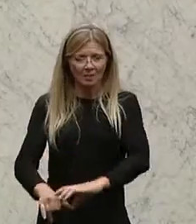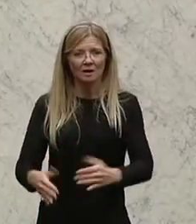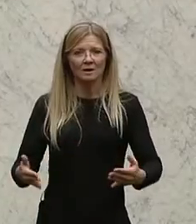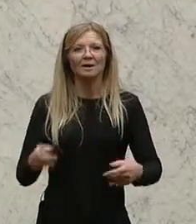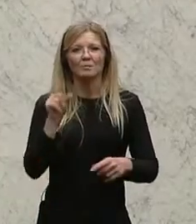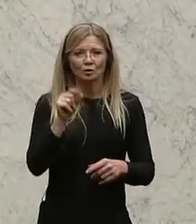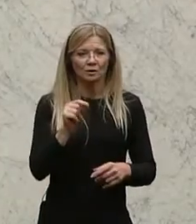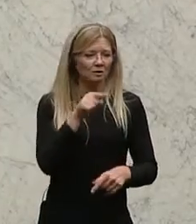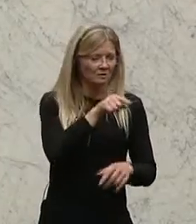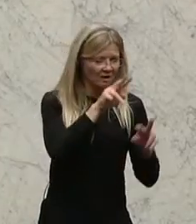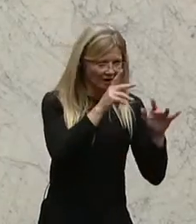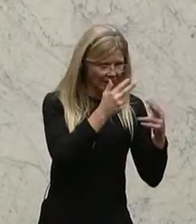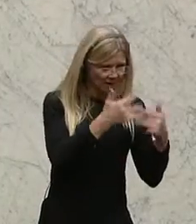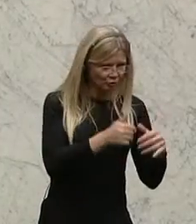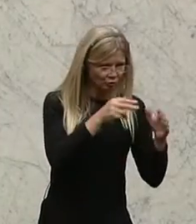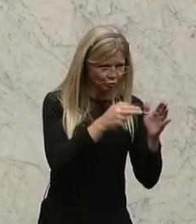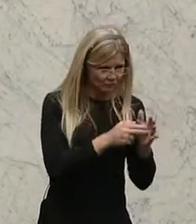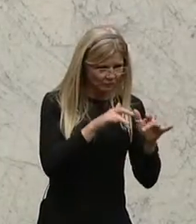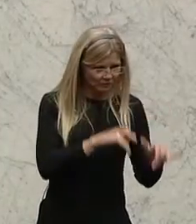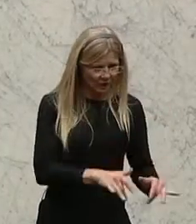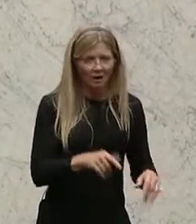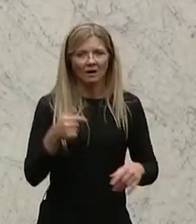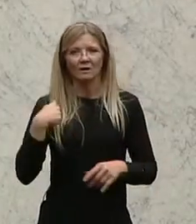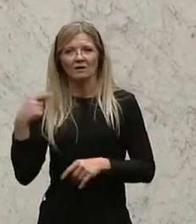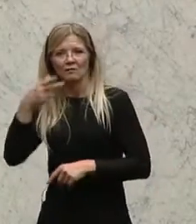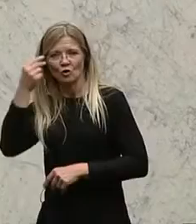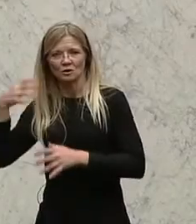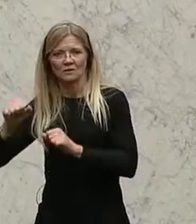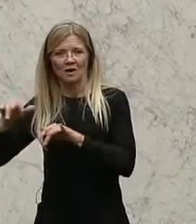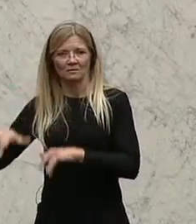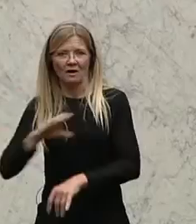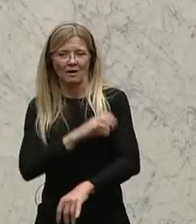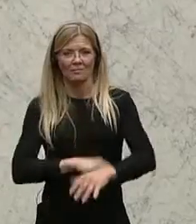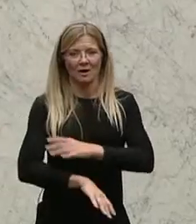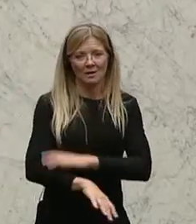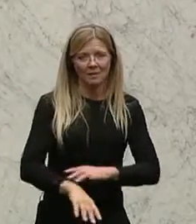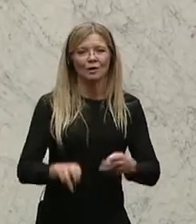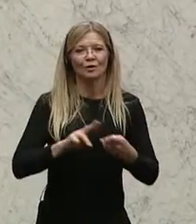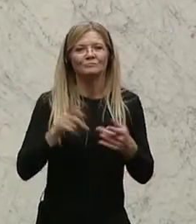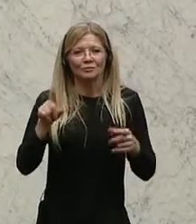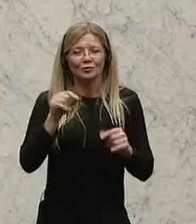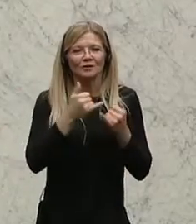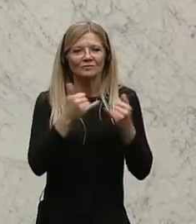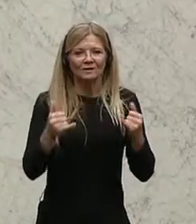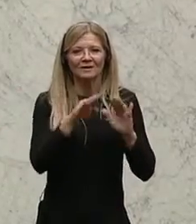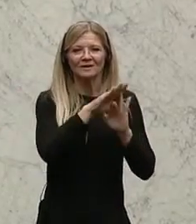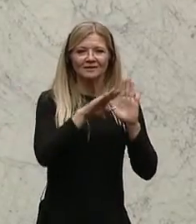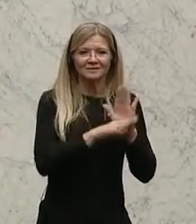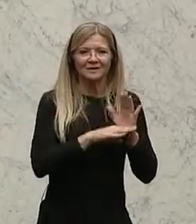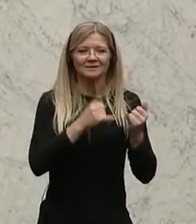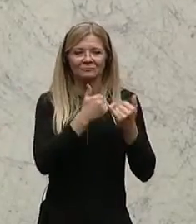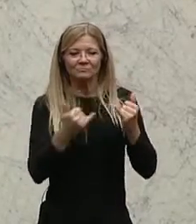der Vollziehung durch den Rechnungshof und Kontrolle der Vollziehung durch die Volksanwälte, durch die Volksanwaltschaft, was